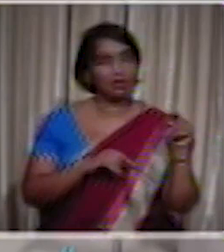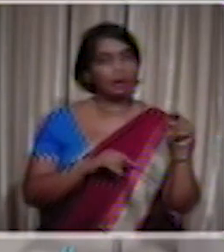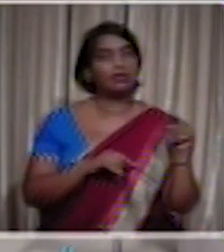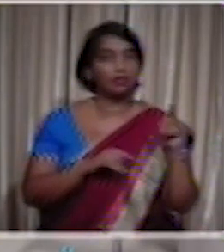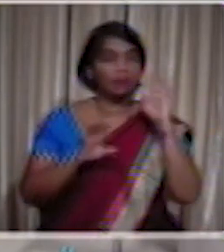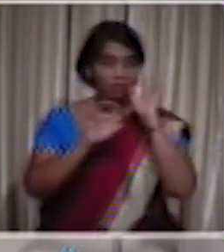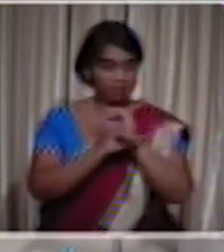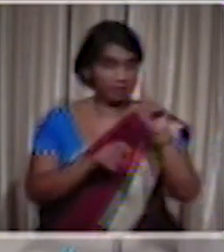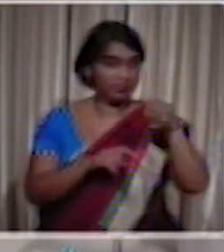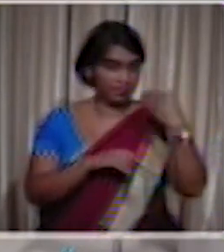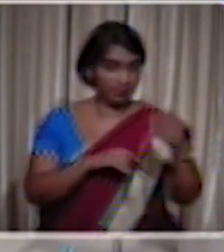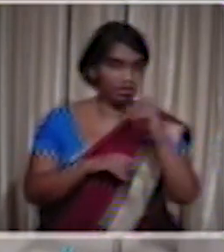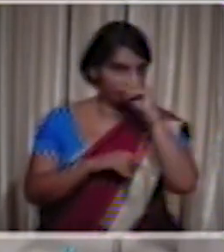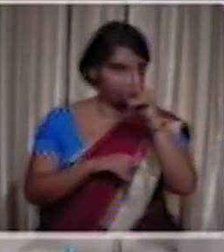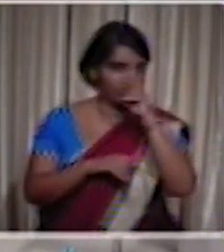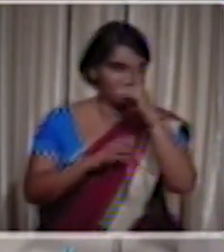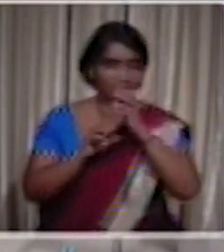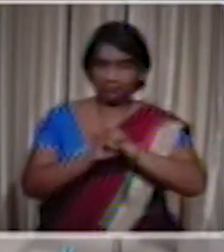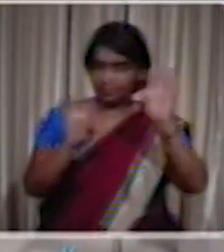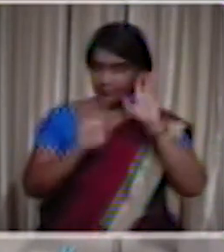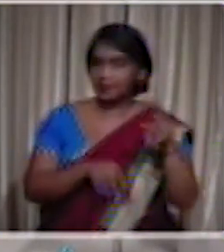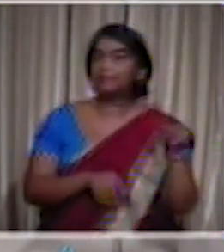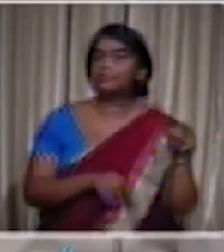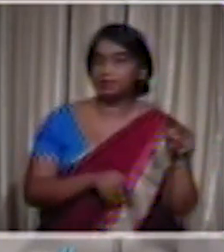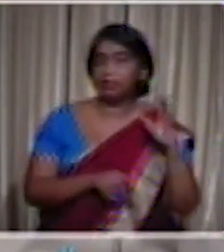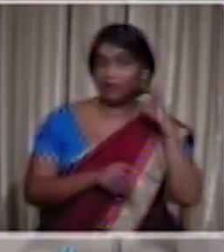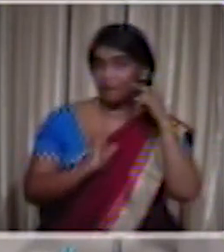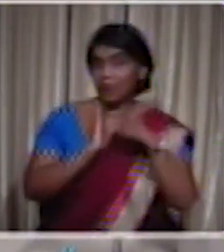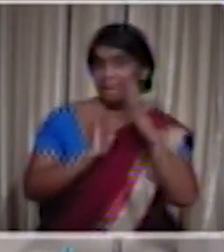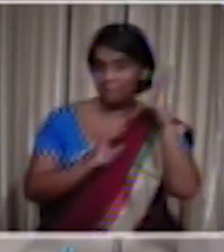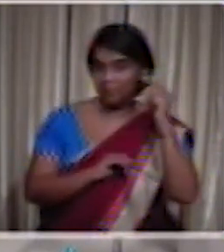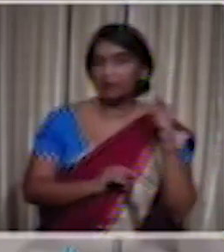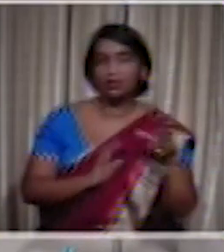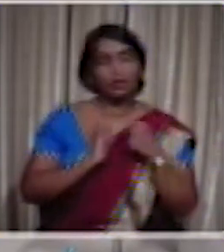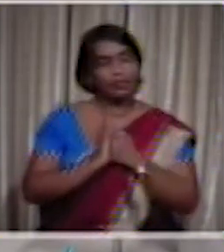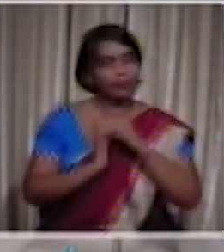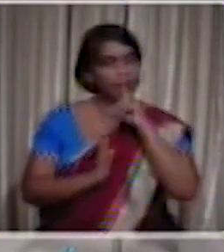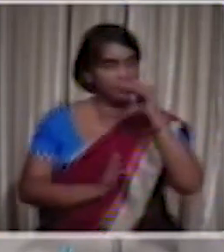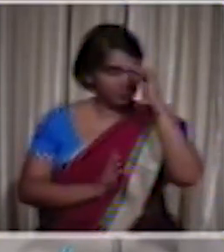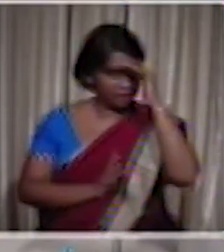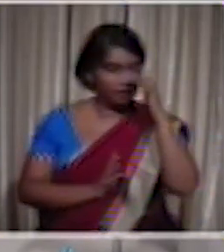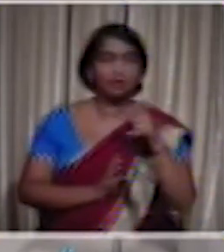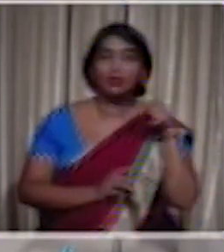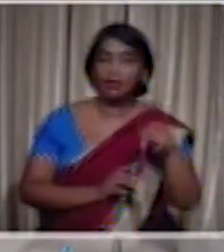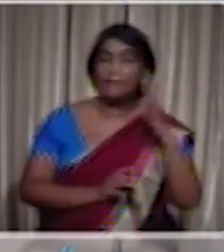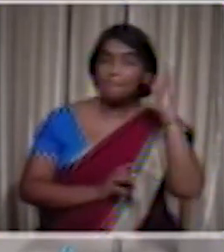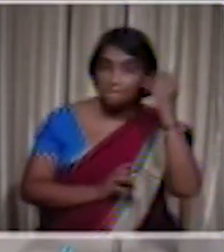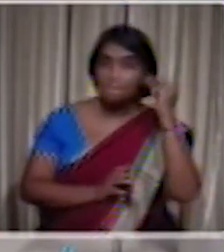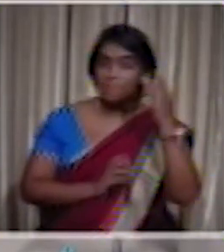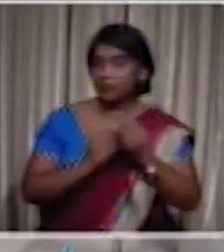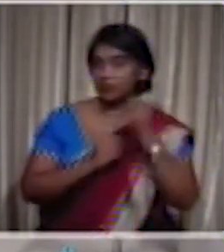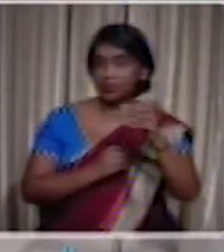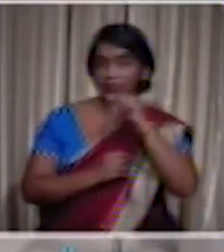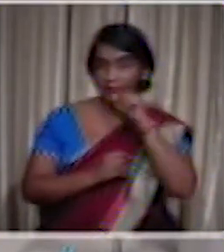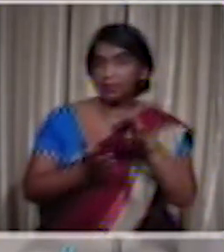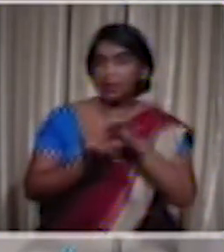නිකුත් වෙනවා ඊළඟ සති 2 3 ඇතුළත මොකද ගරු කතානායකතුමනි මේ ප්‍රතිඵල දෙන්න නියම කරගෙන